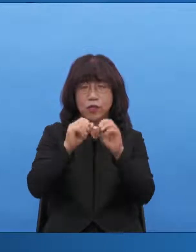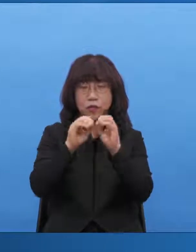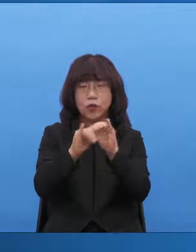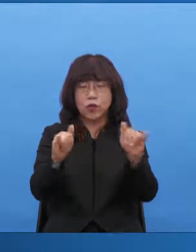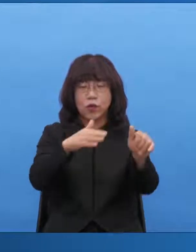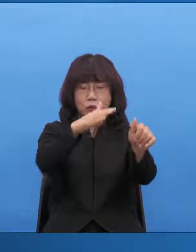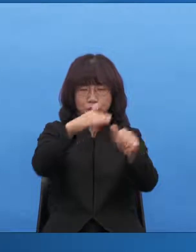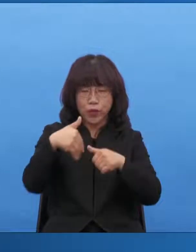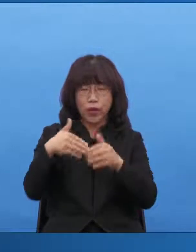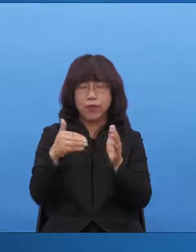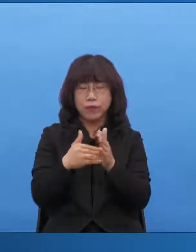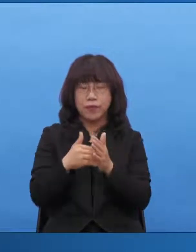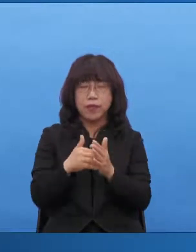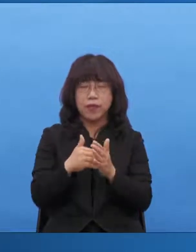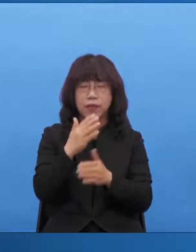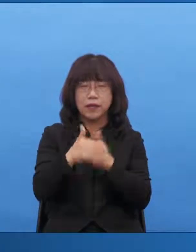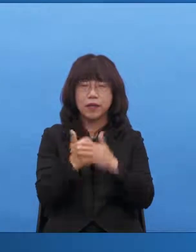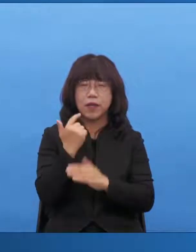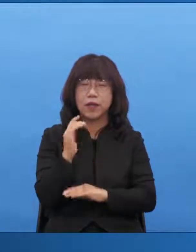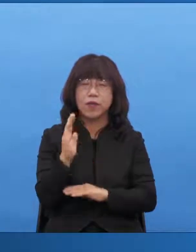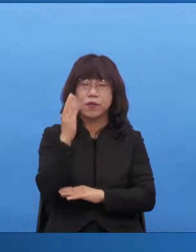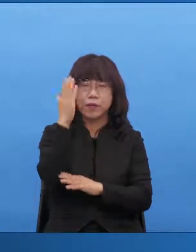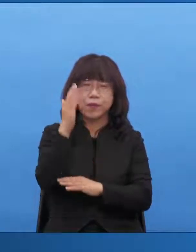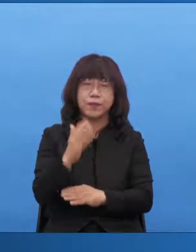박수를 올려드립니다. 아멘.